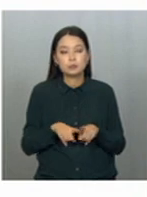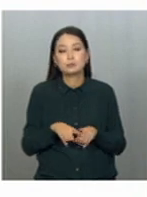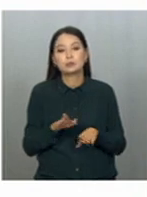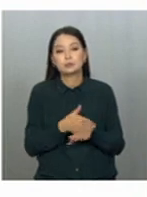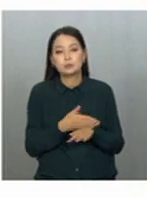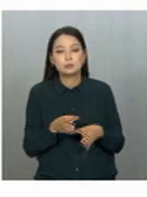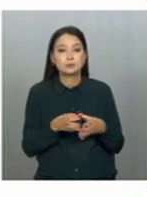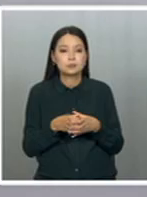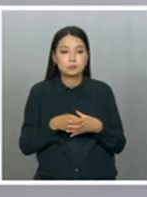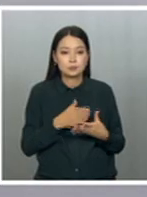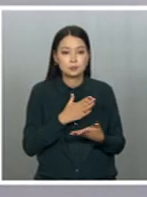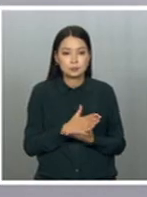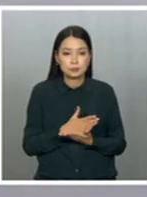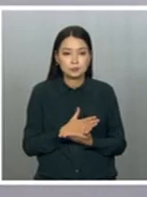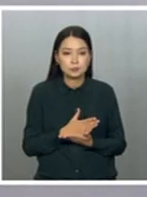болып бөлінеді.